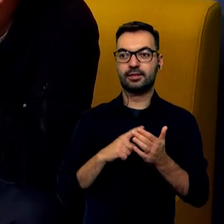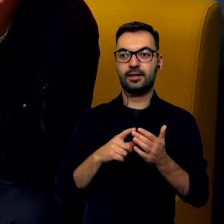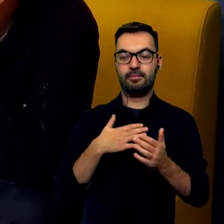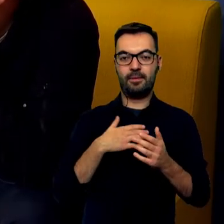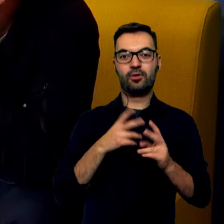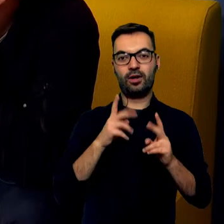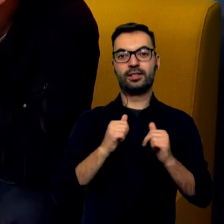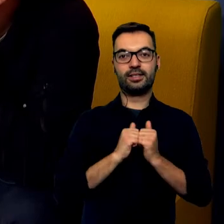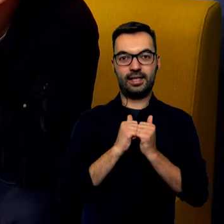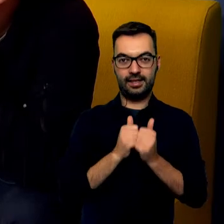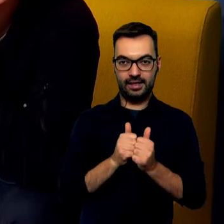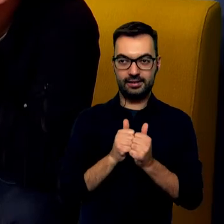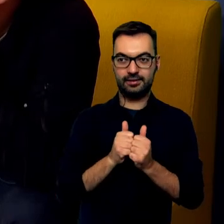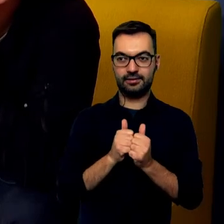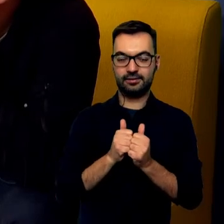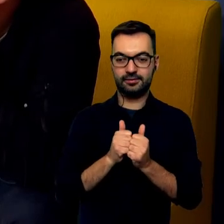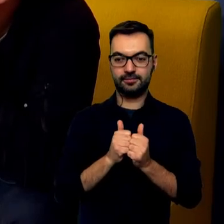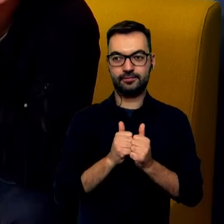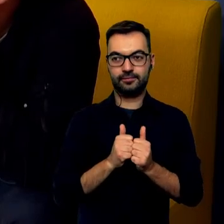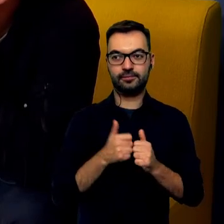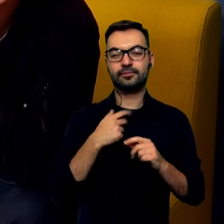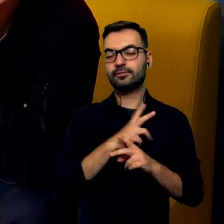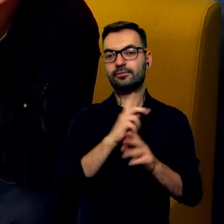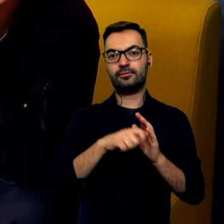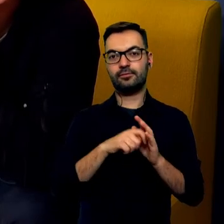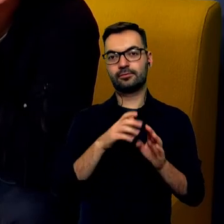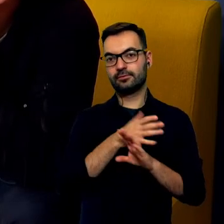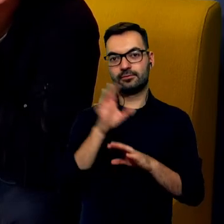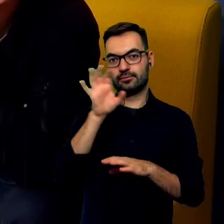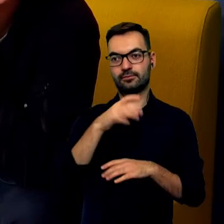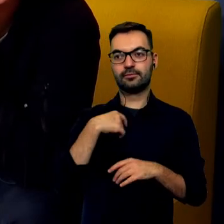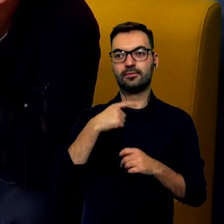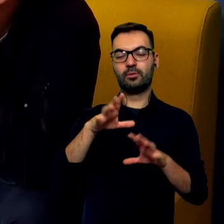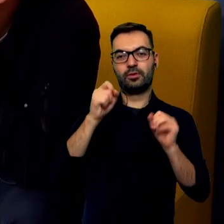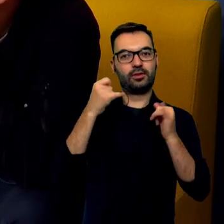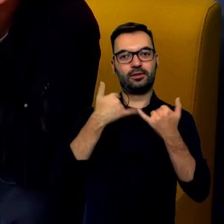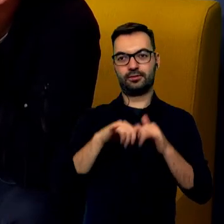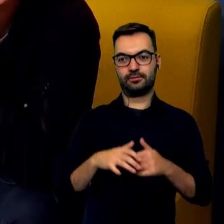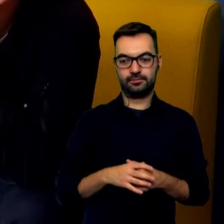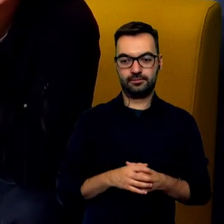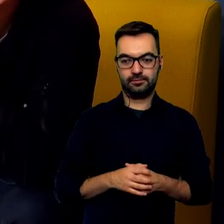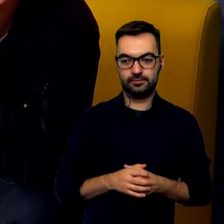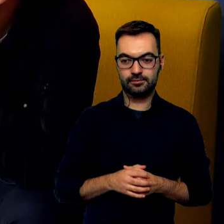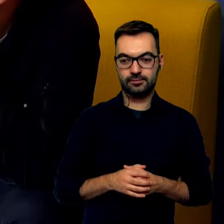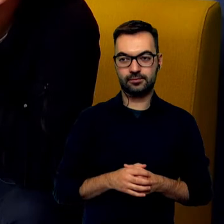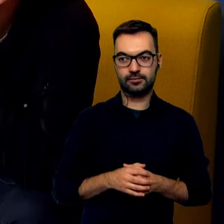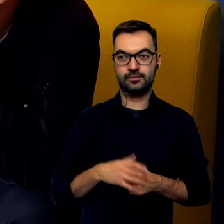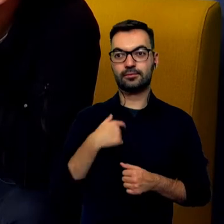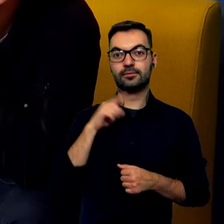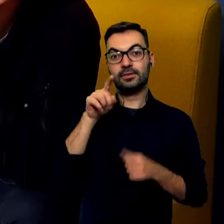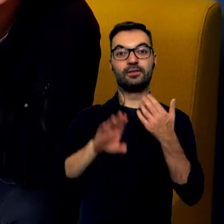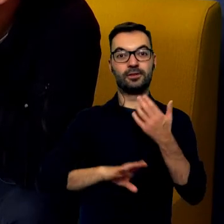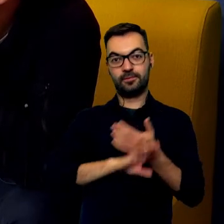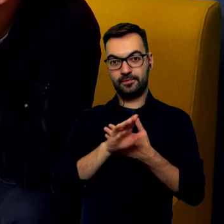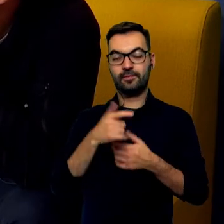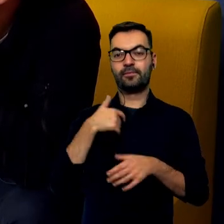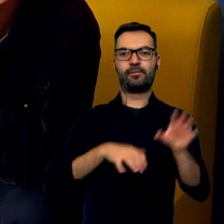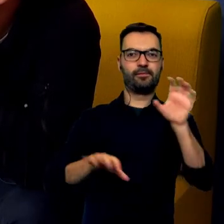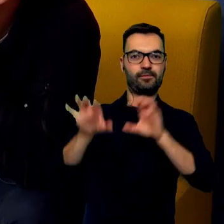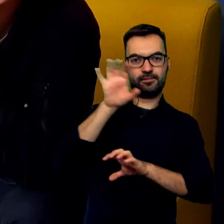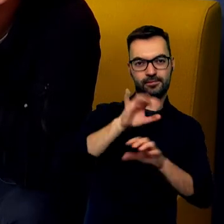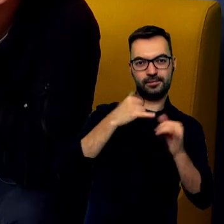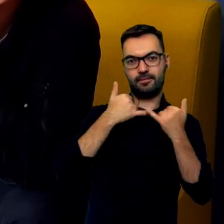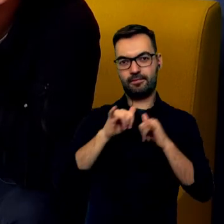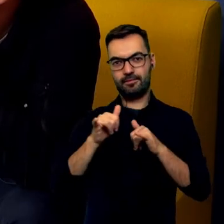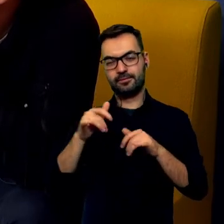określoną funkcję i nie jest to rzeczywistość. Ja każdy z tych filmów, które oglądamy, widzę w inny sposób, tak? Bo ja tam jestem, obserwuję